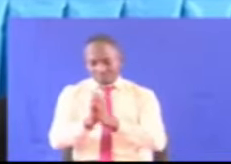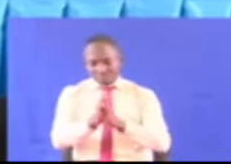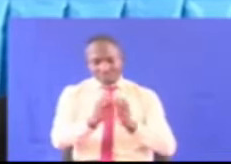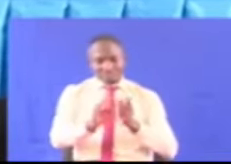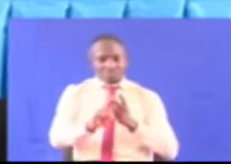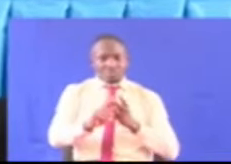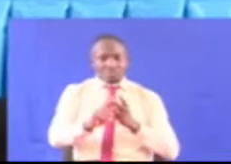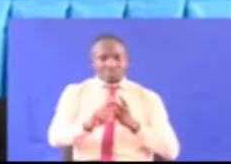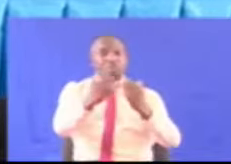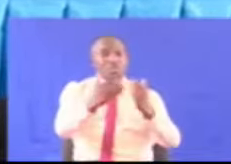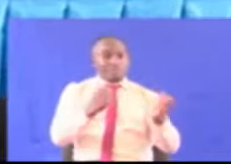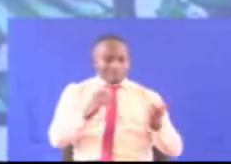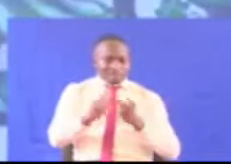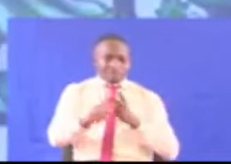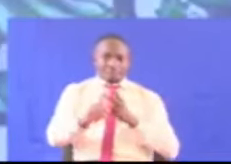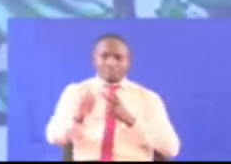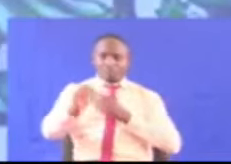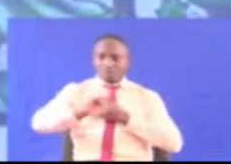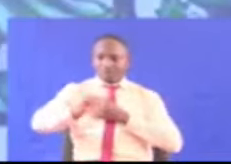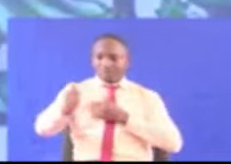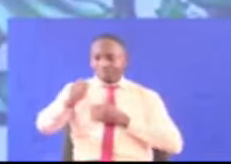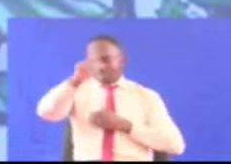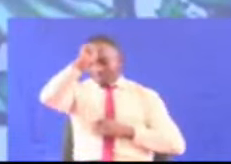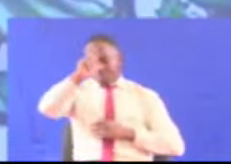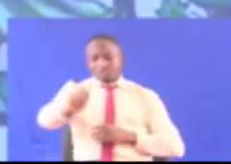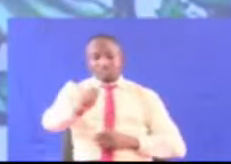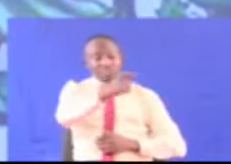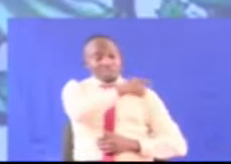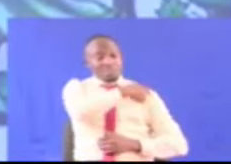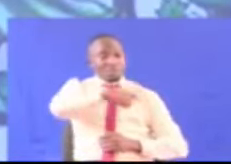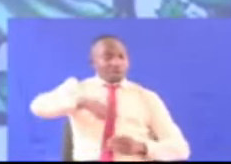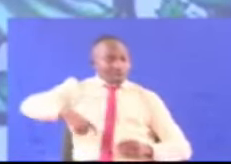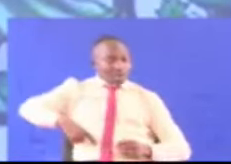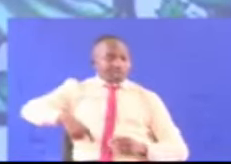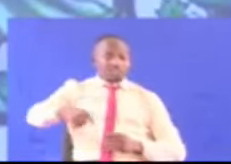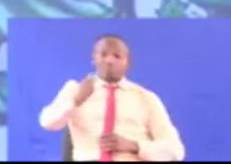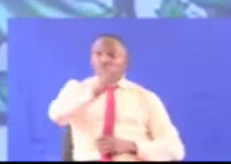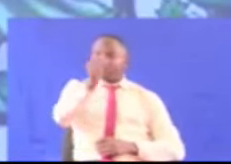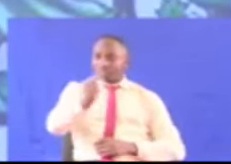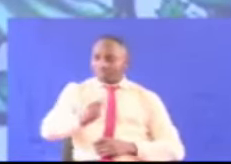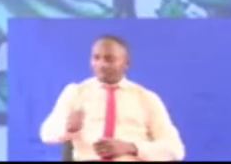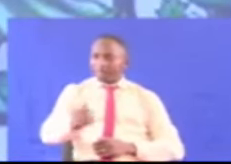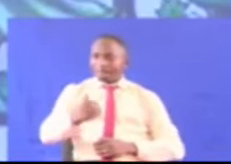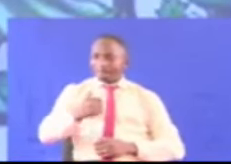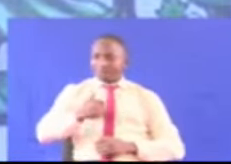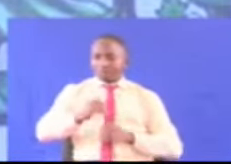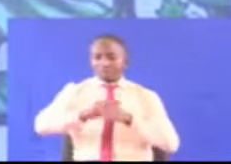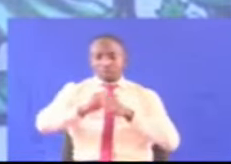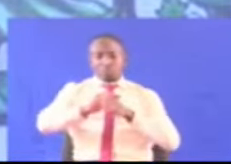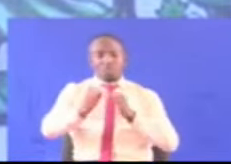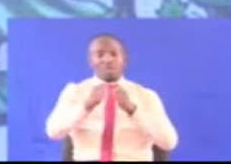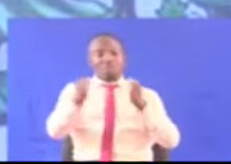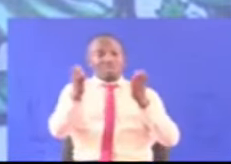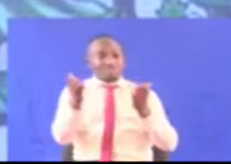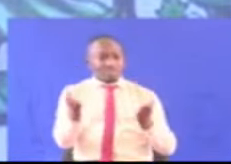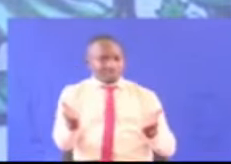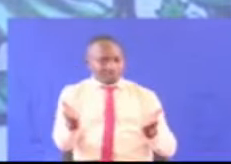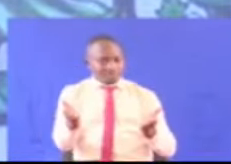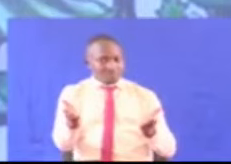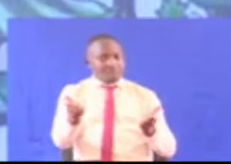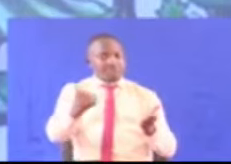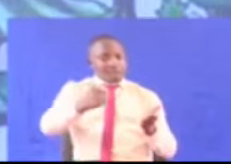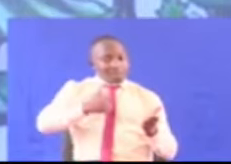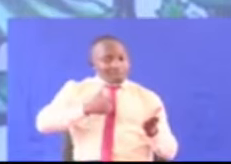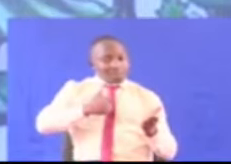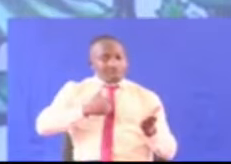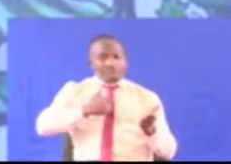kwa sababu kama ulivyosema mwakilisha Mheshimiwa Rais wa Jamhuri ya Muungano wa Tanzania hapa, basi nitumie nafasi hii pamoja na kwamba